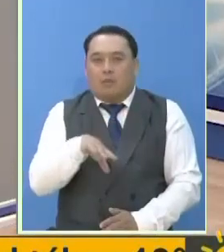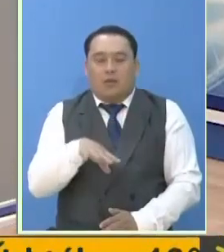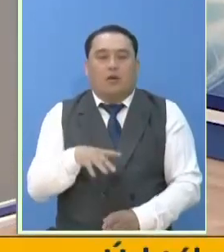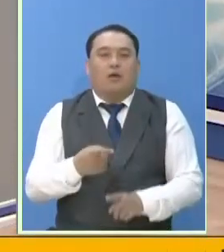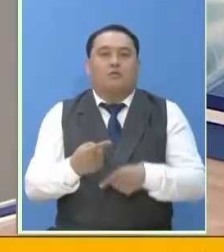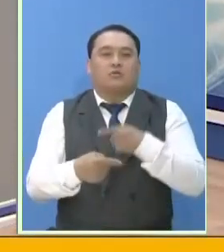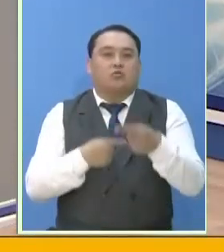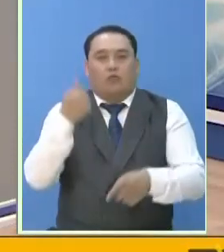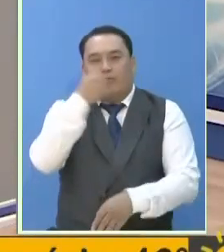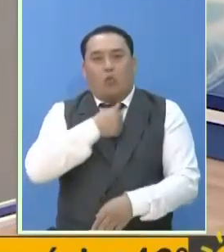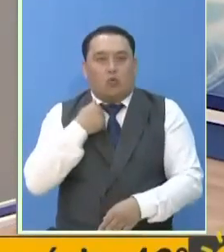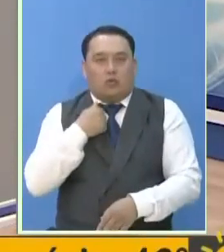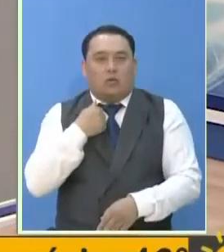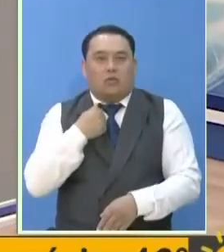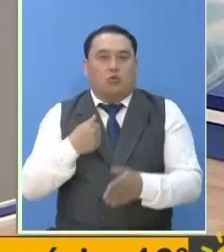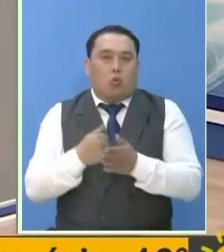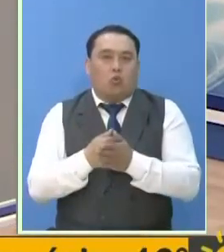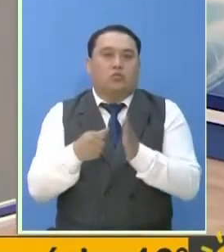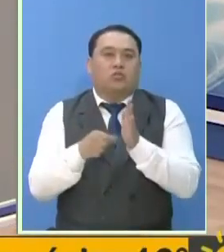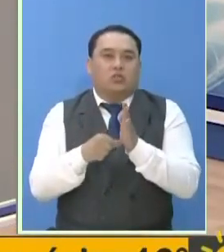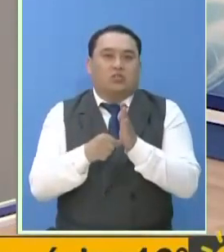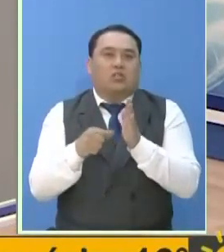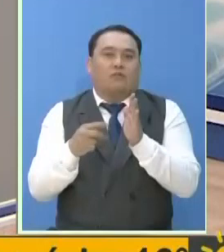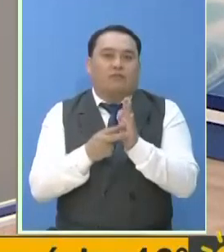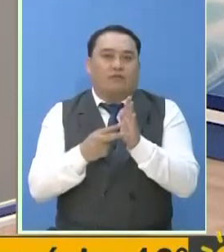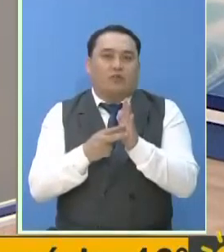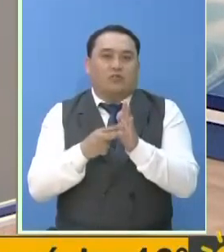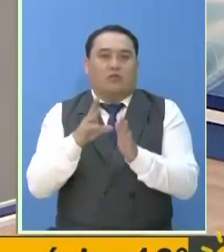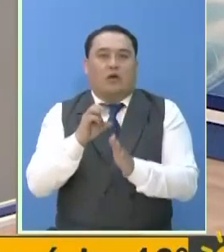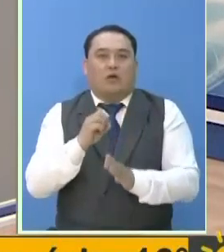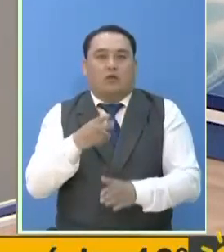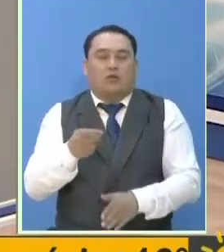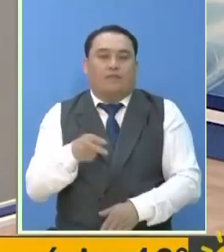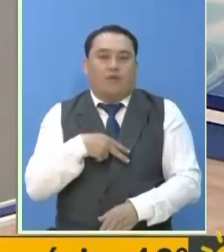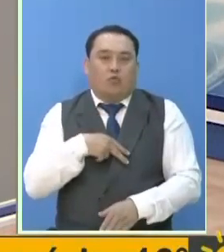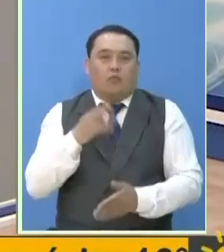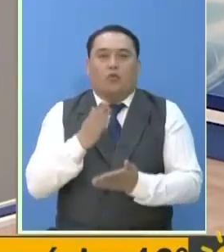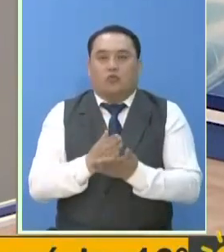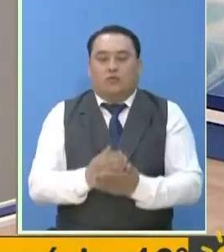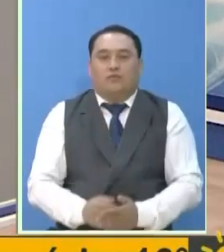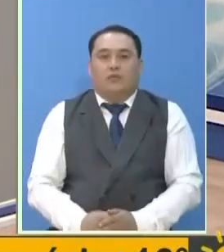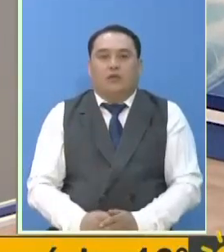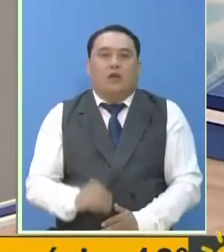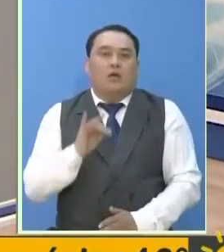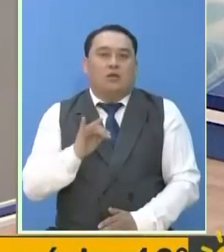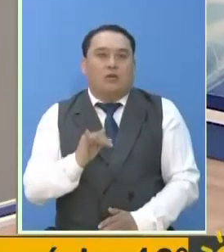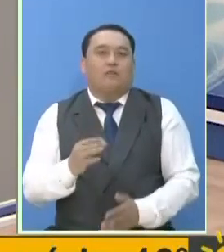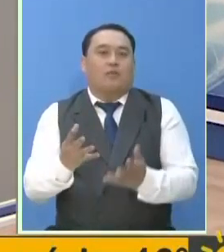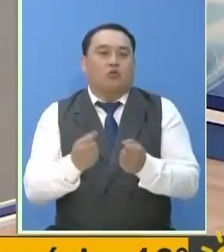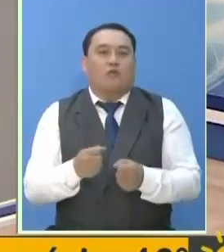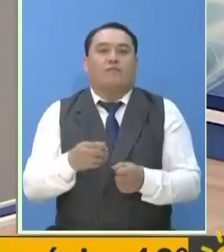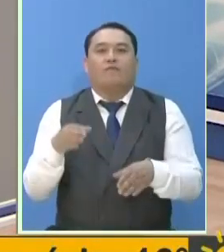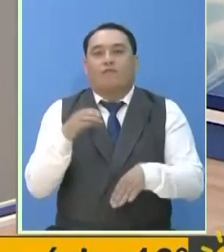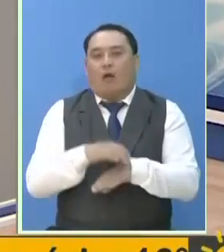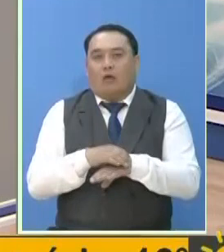Зато в конце года получают до 6, до 7, до 8 окладов бонусов. Ну и получается, что